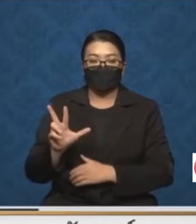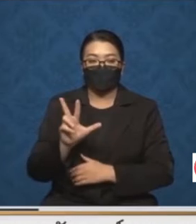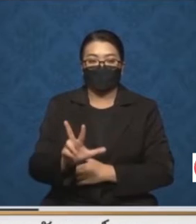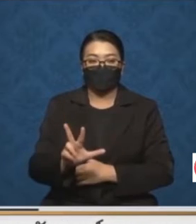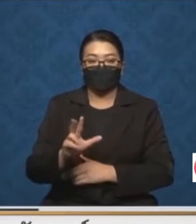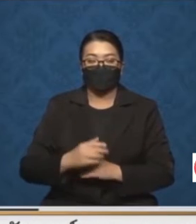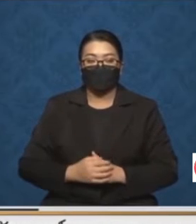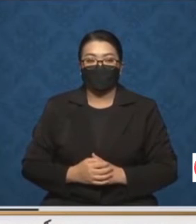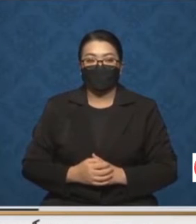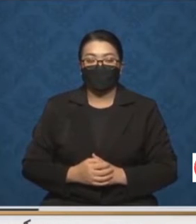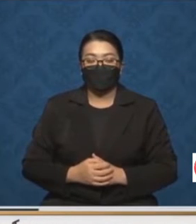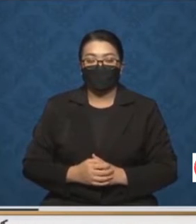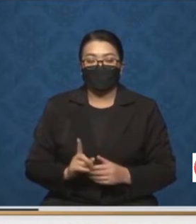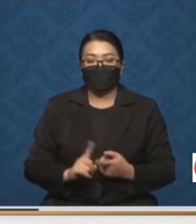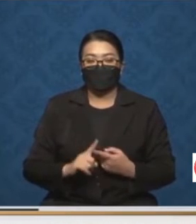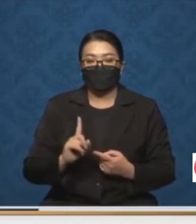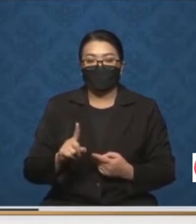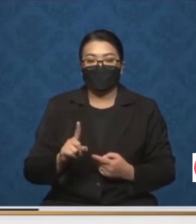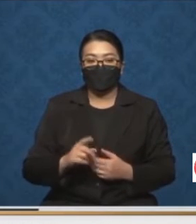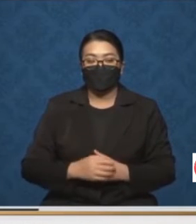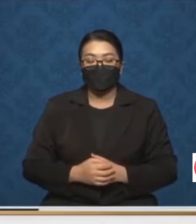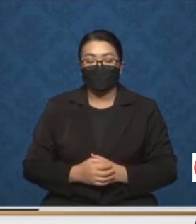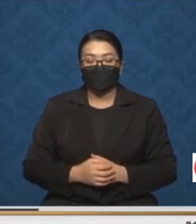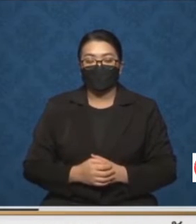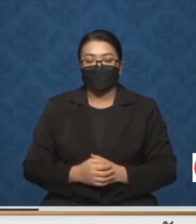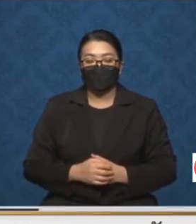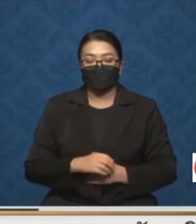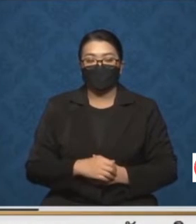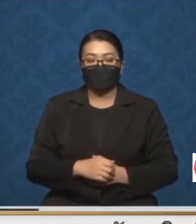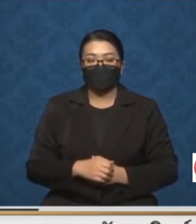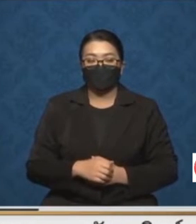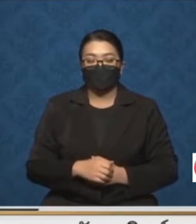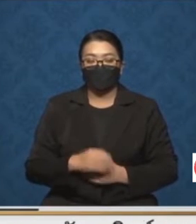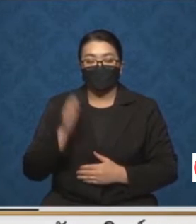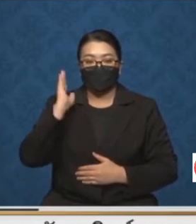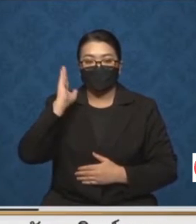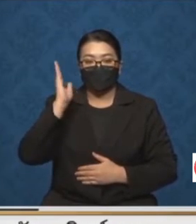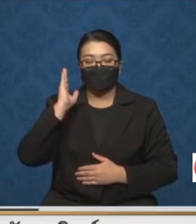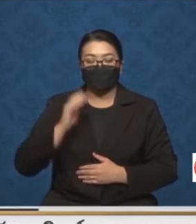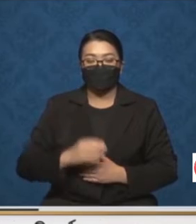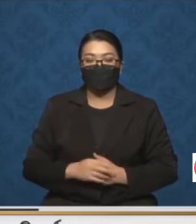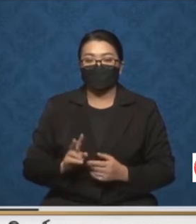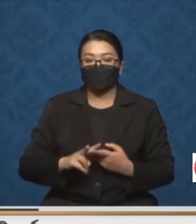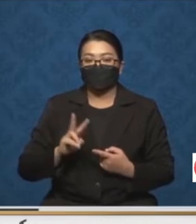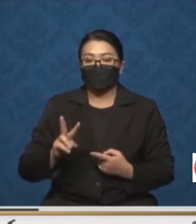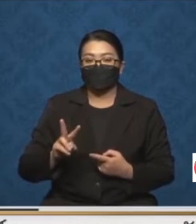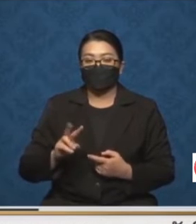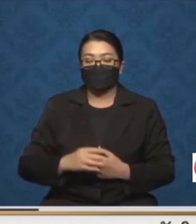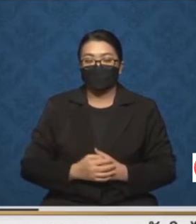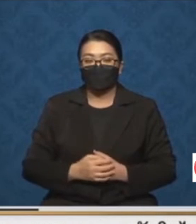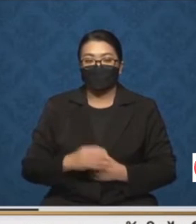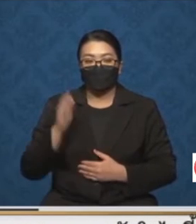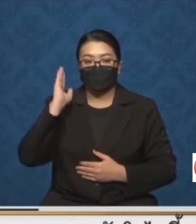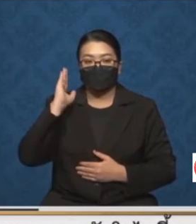ดังต่อไปนี้ครับ1ท่านสส.มารุตมัสยวานิช2ท่านสส.อำนาจวิ